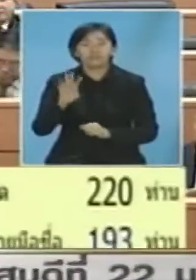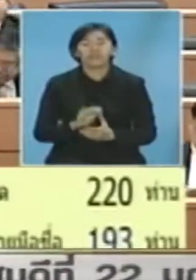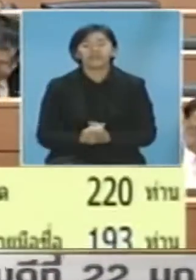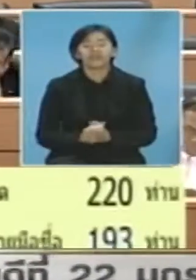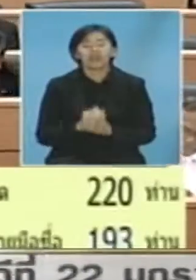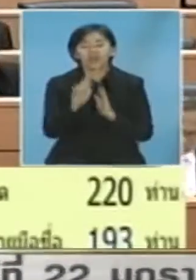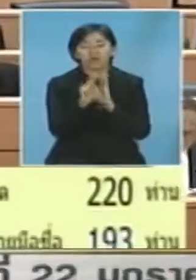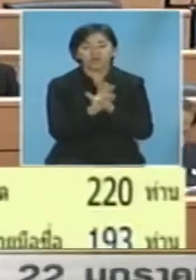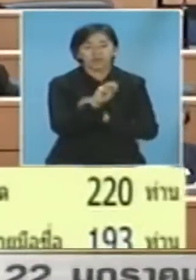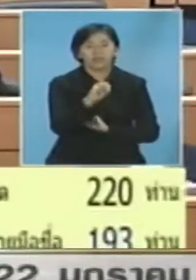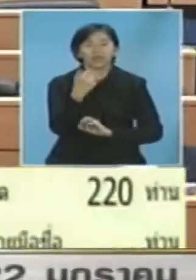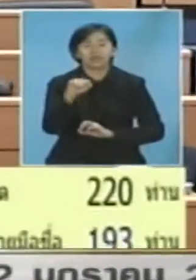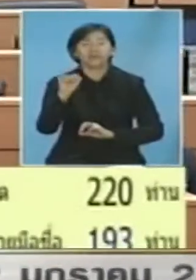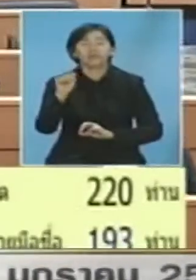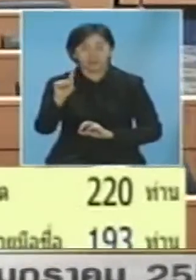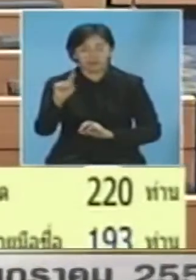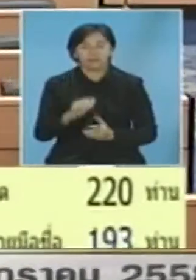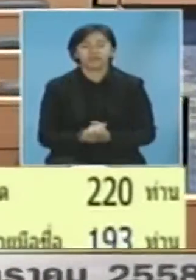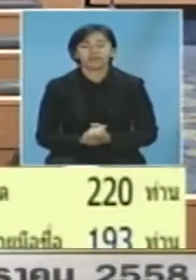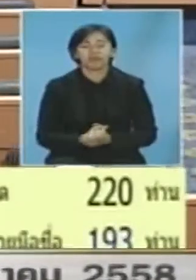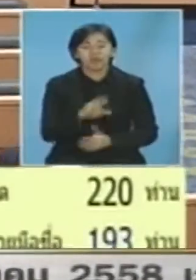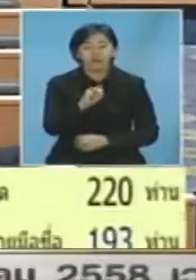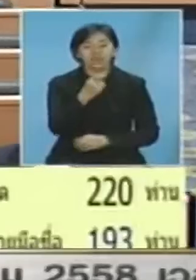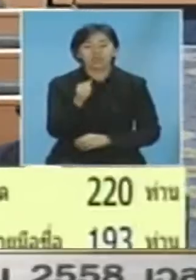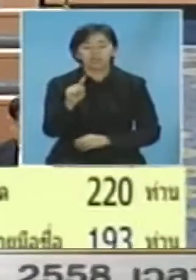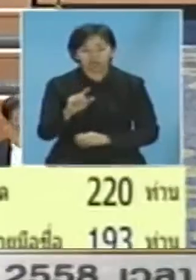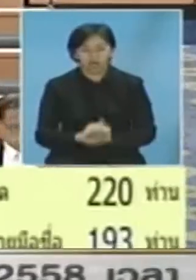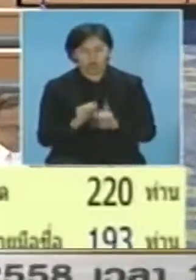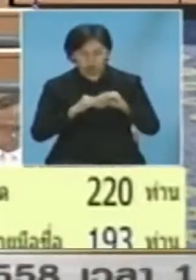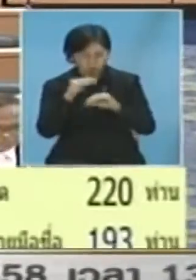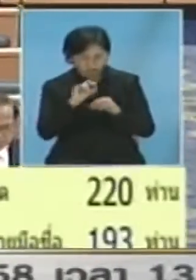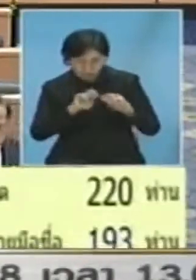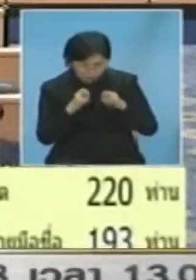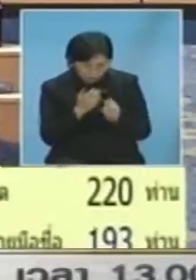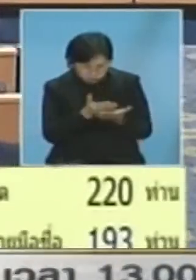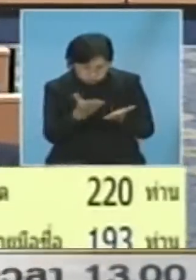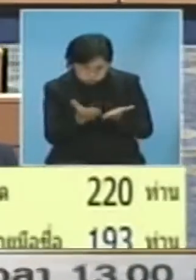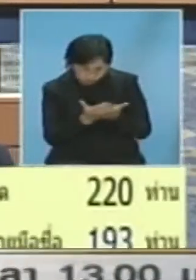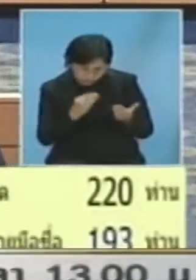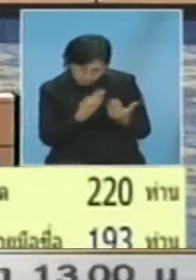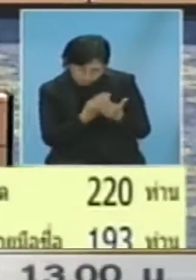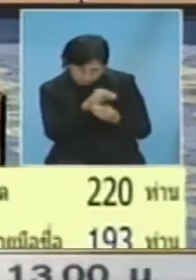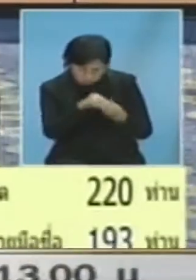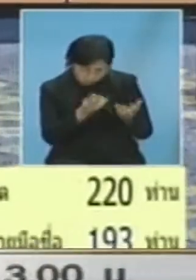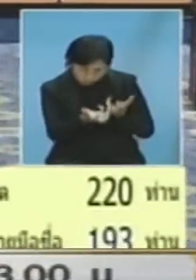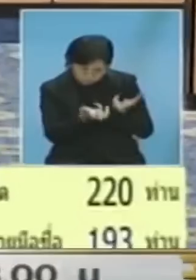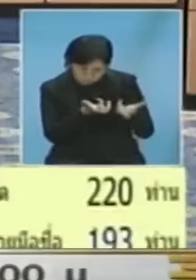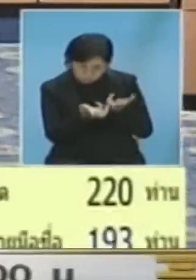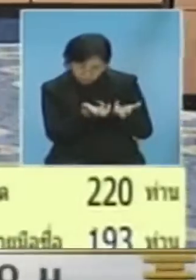2534 มาตรา 11 ที่จะต้องระงับยับยั้งความเสียหายดังกล่าว